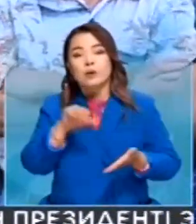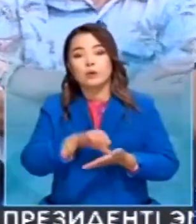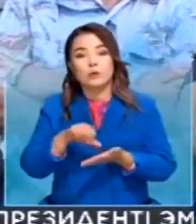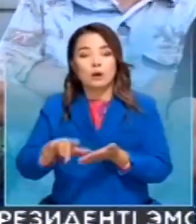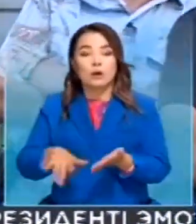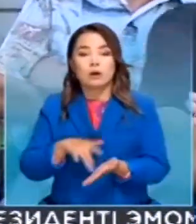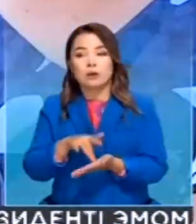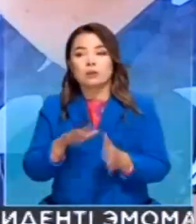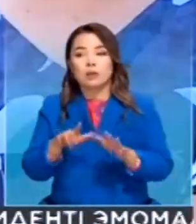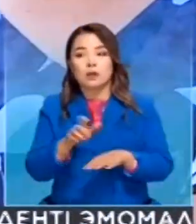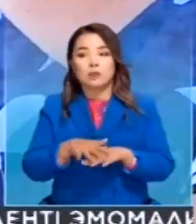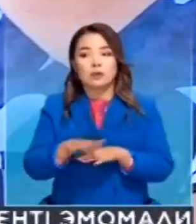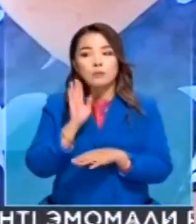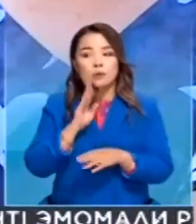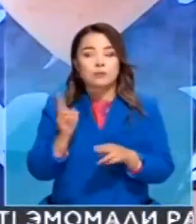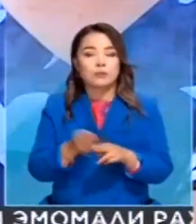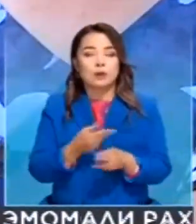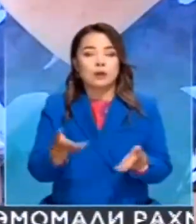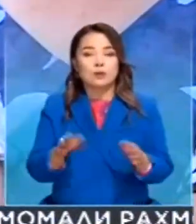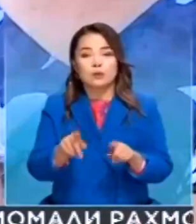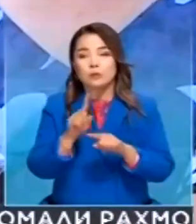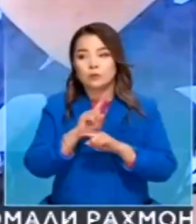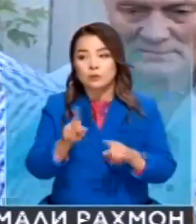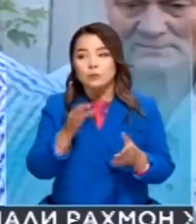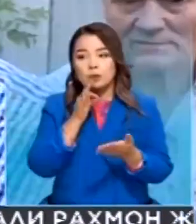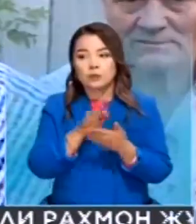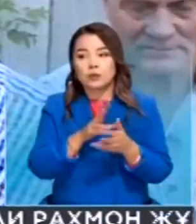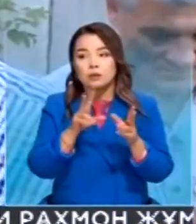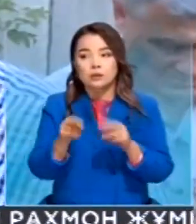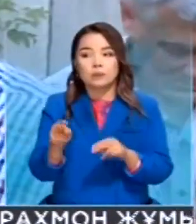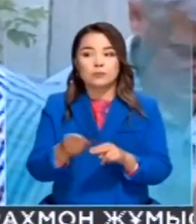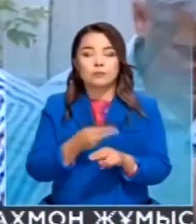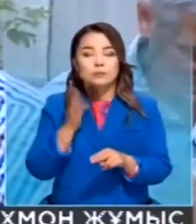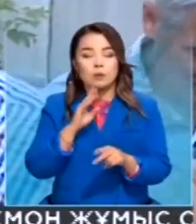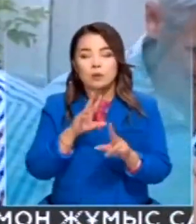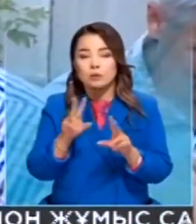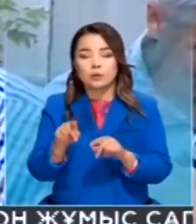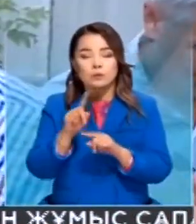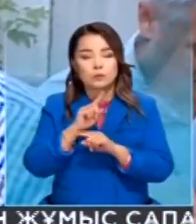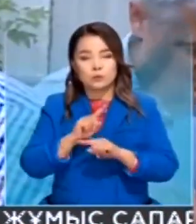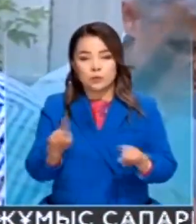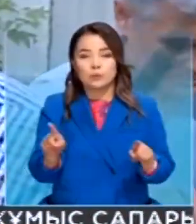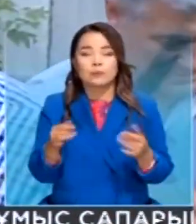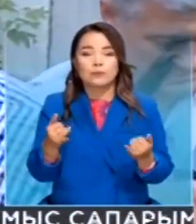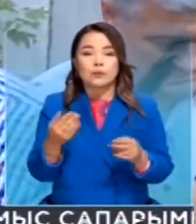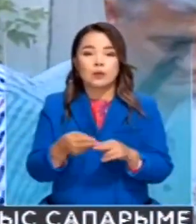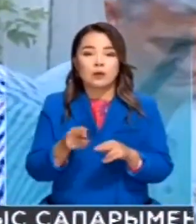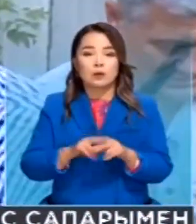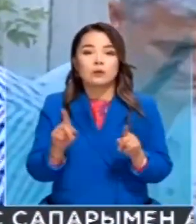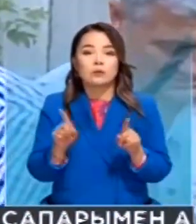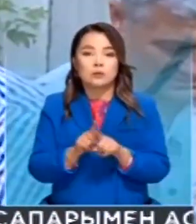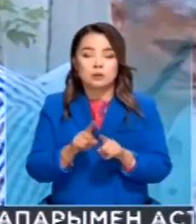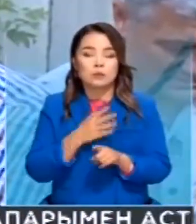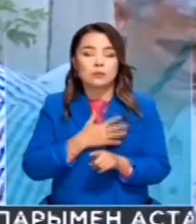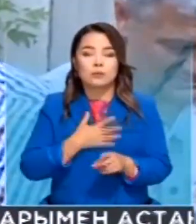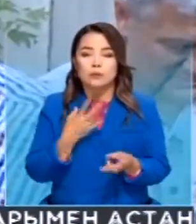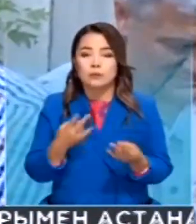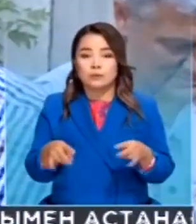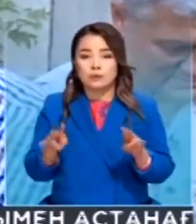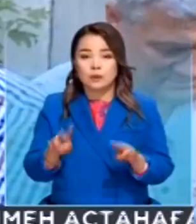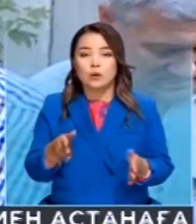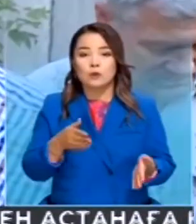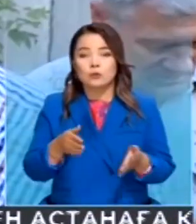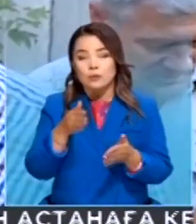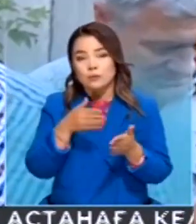Қалай дегенмен де халықты сусыз қалдырмаймыз деп отыр. Вас без воды оставить, такого не будет. Сіздерді ауызсусыз қалдырмаймыз. Оған алаң болмаңыздар. Бұған